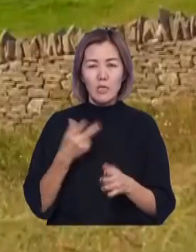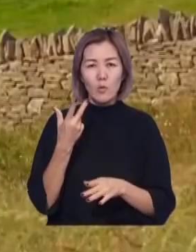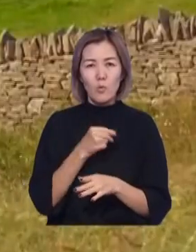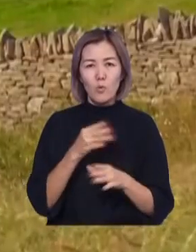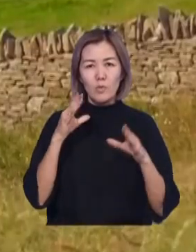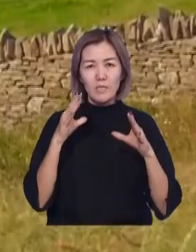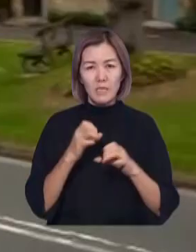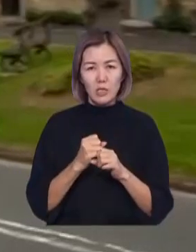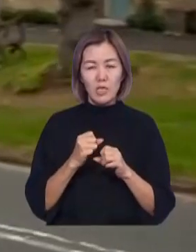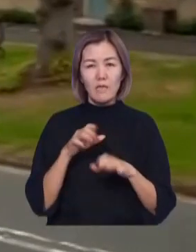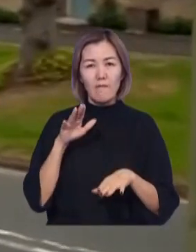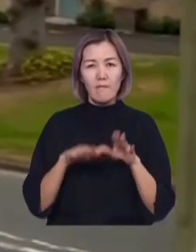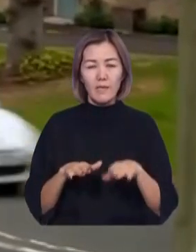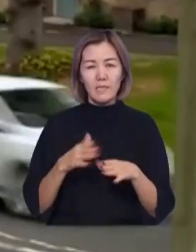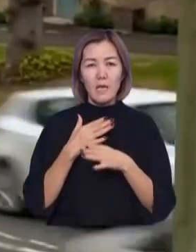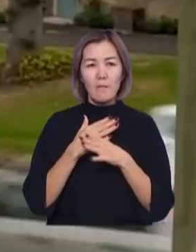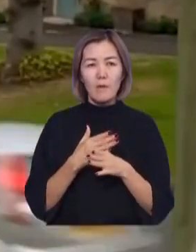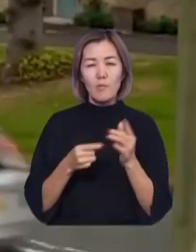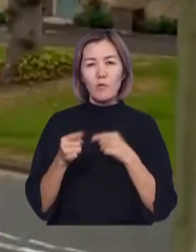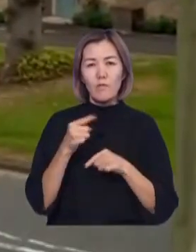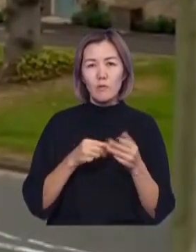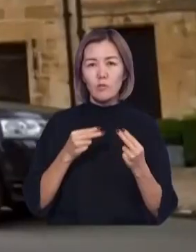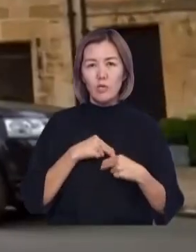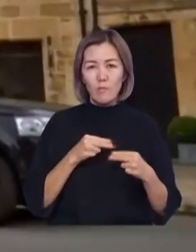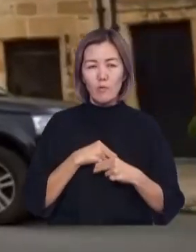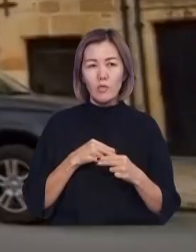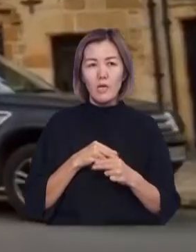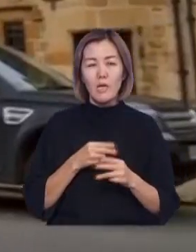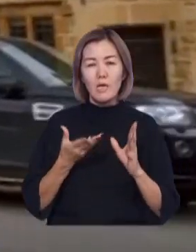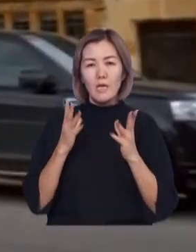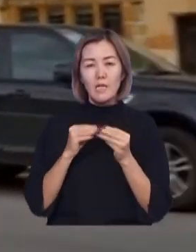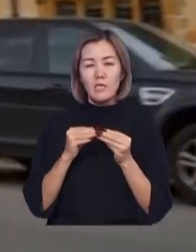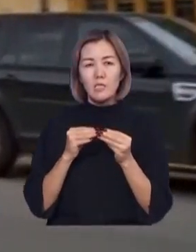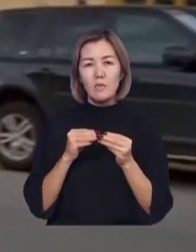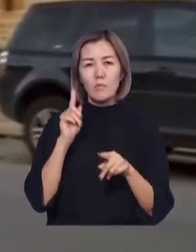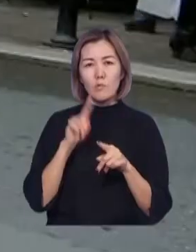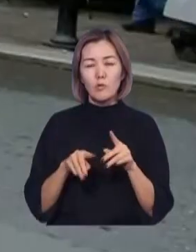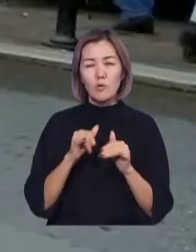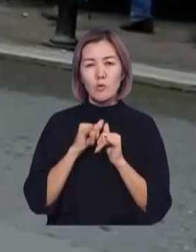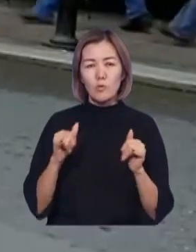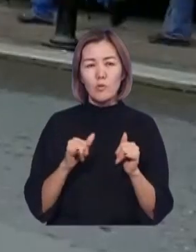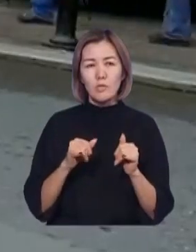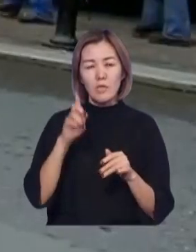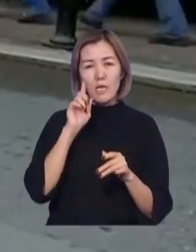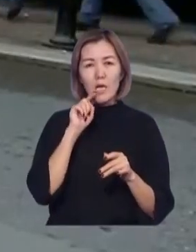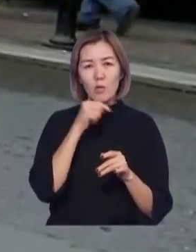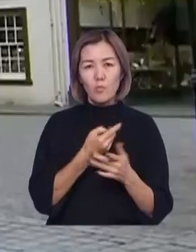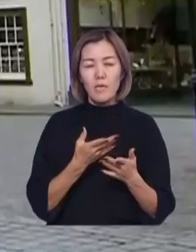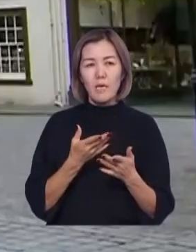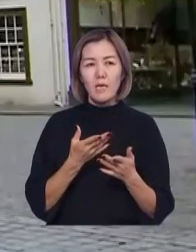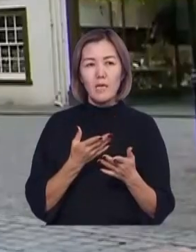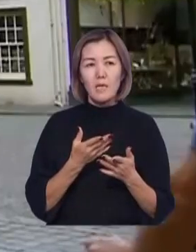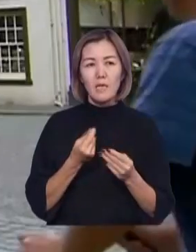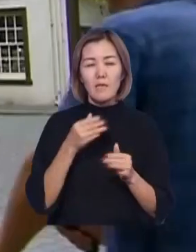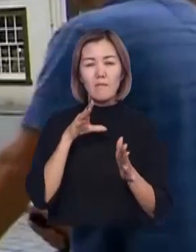снижения веса И тем самым помогут им вернуться к работе чтобы в конечном итоге ускорить рост британской экономики речь идёт об